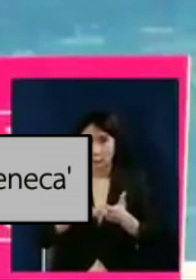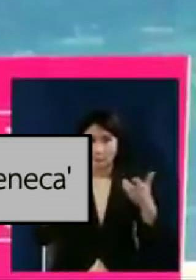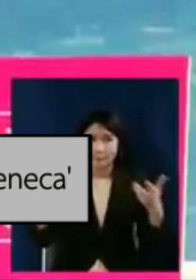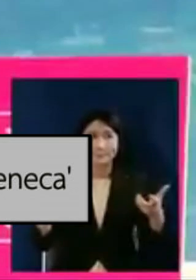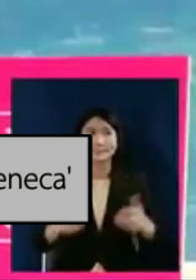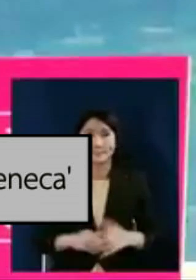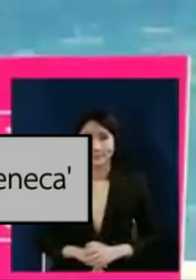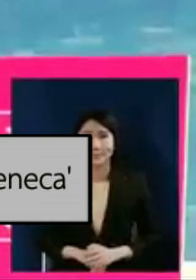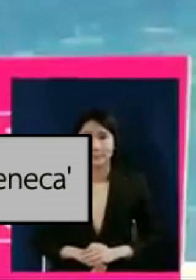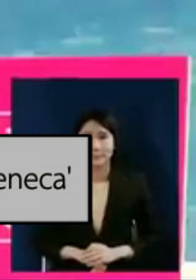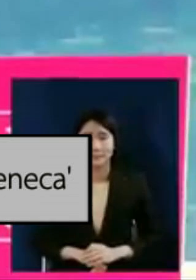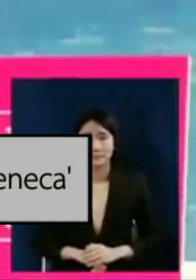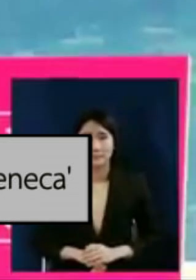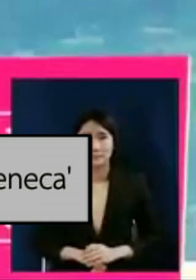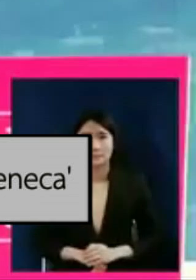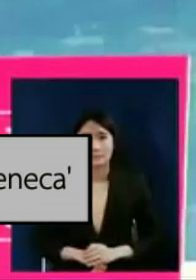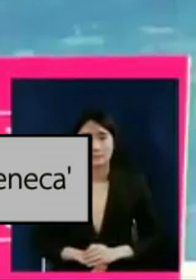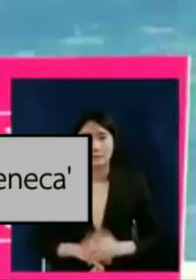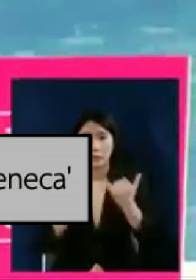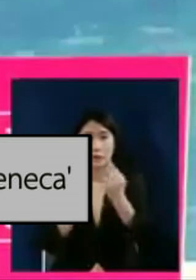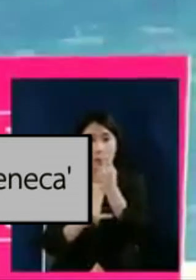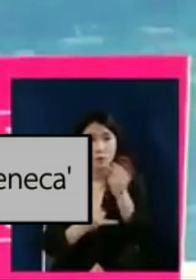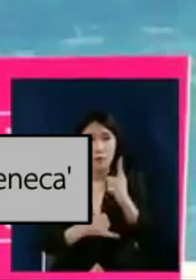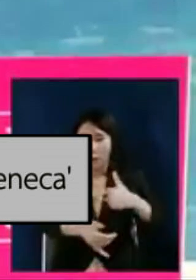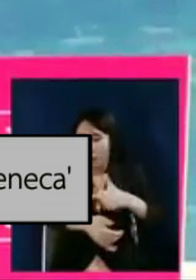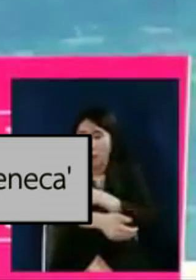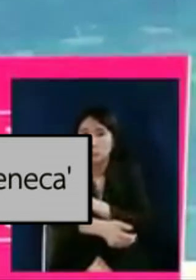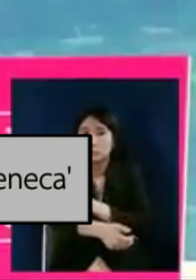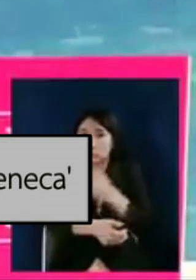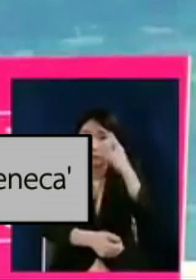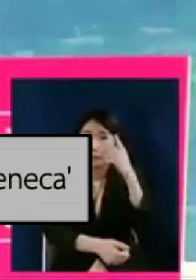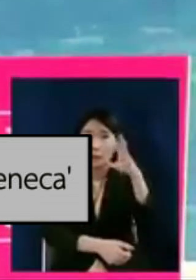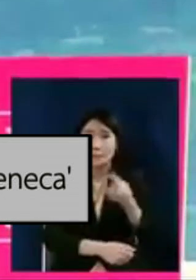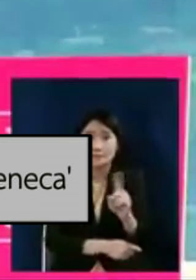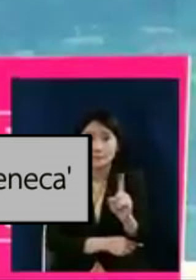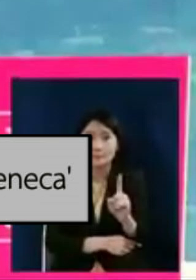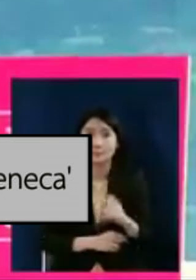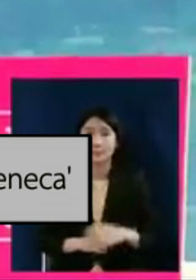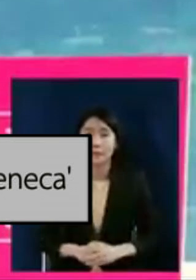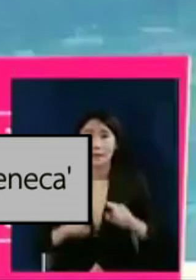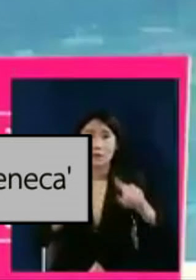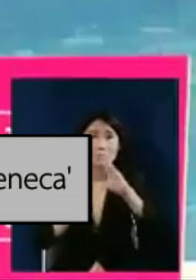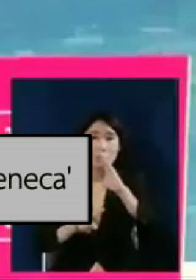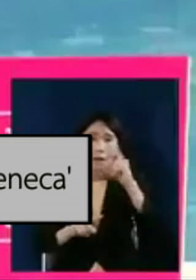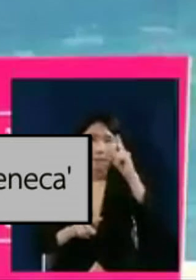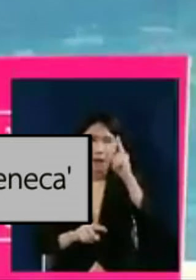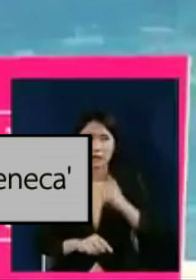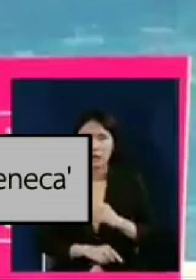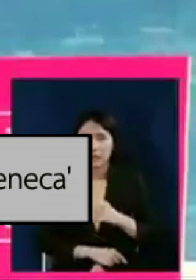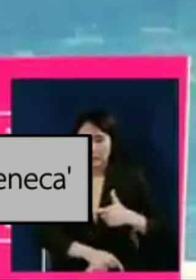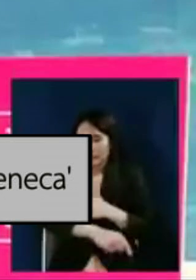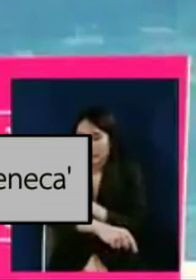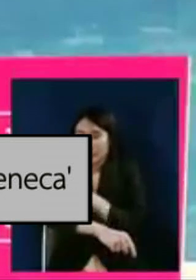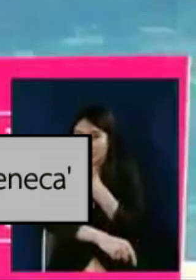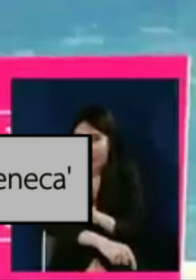นะครับอาการข้างเคียงของแม่ซีรีส์เป็นการพิสูจน์แล้วว่าเกิดจาก Jackซีนแต่อาการไม่พึงประสงค์ที่อาจจะเกิดจาก